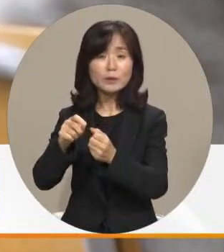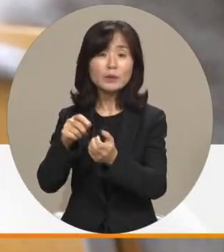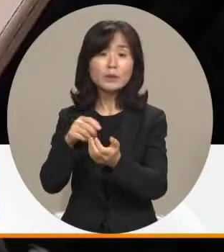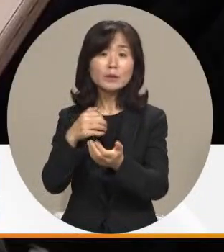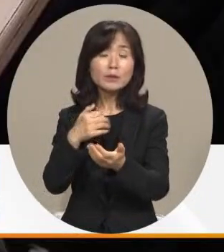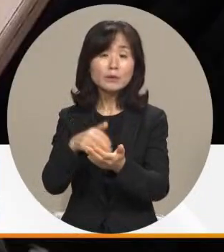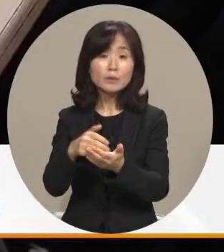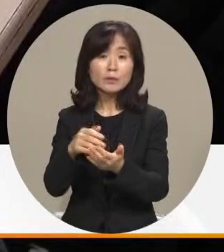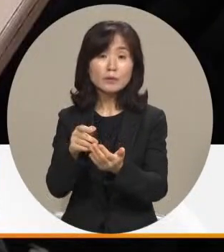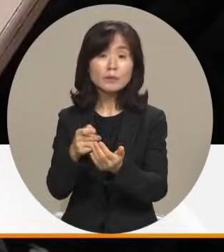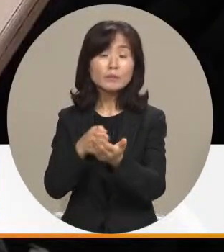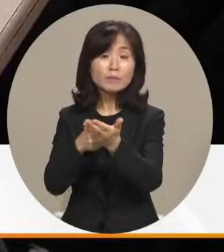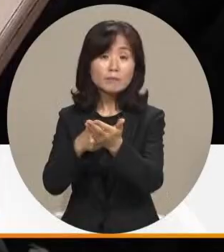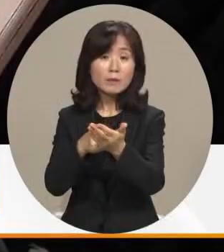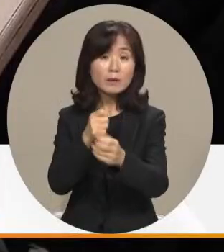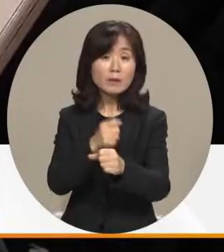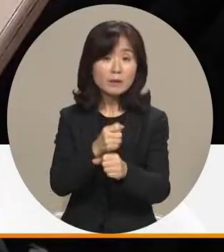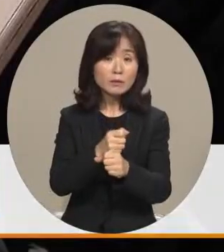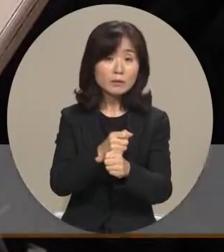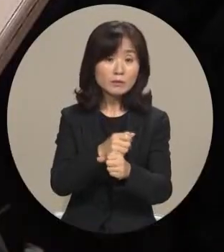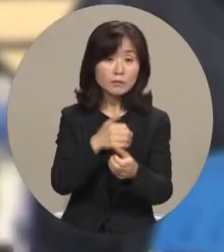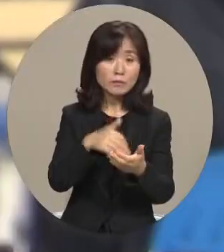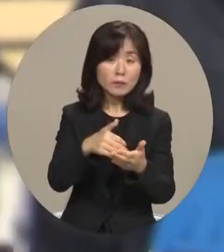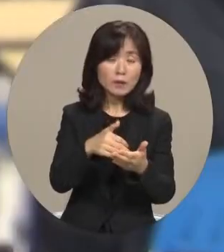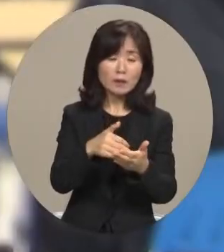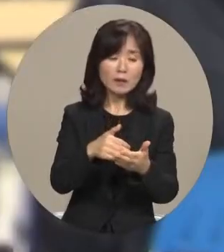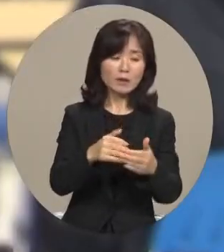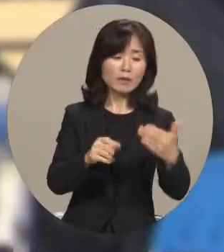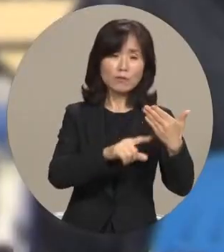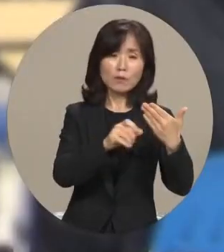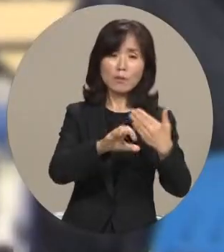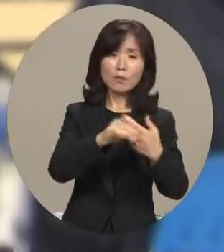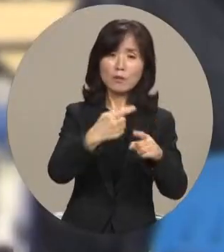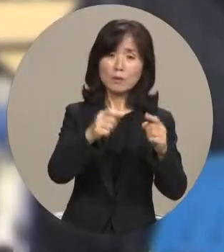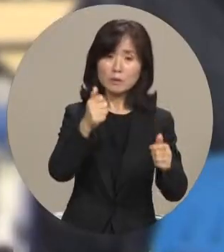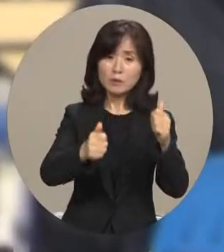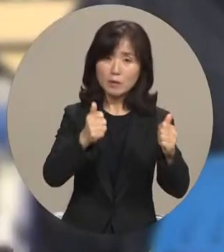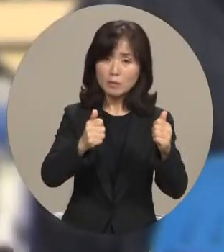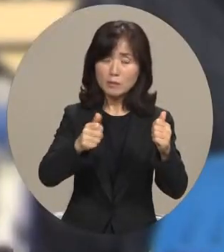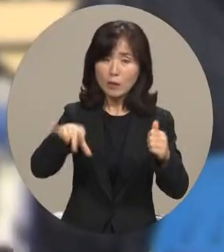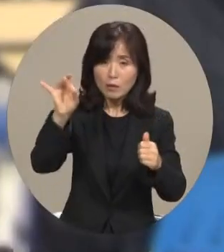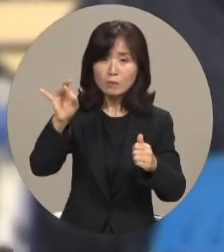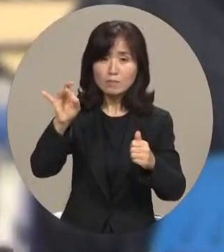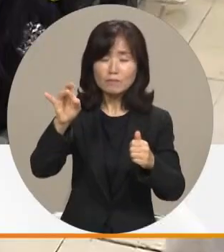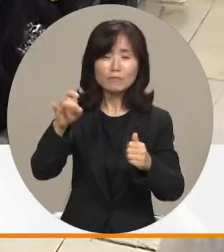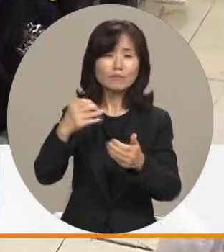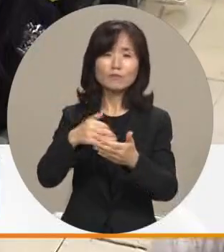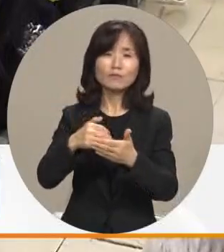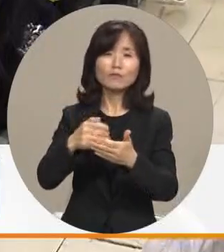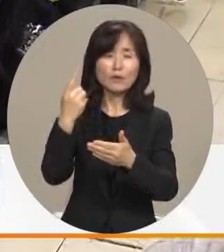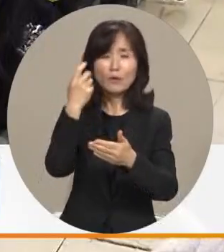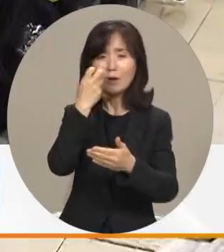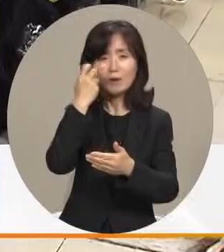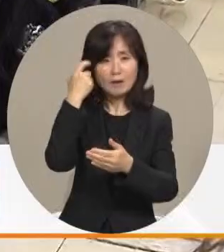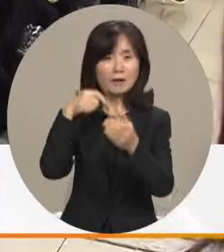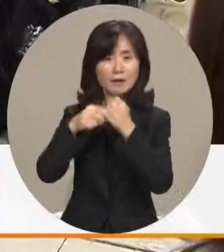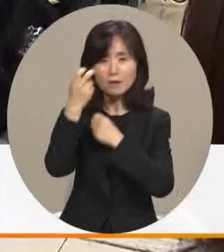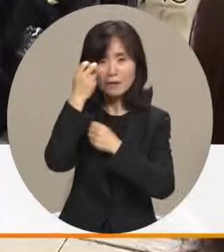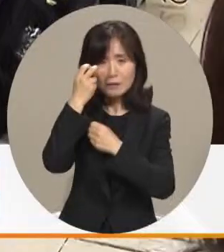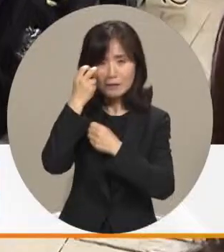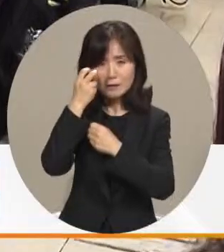응시자 수가 사회탐구를 앞지른 건 처음입니다 재학생은 사회탐구를 졸업생은 과학탐구를 선택하는 비율이